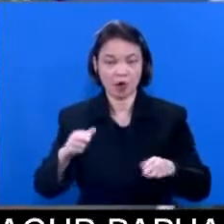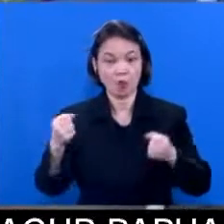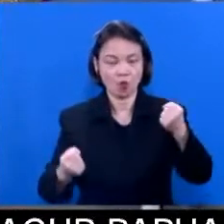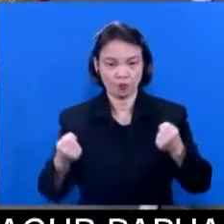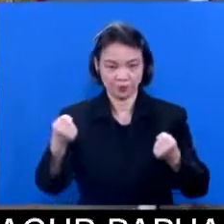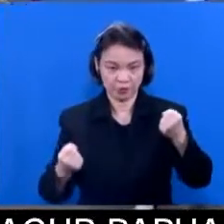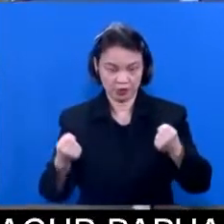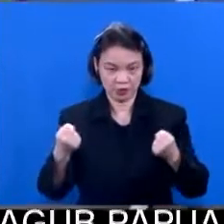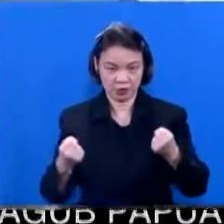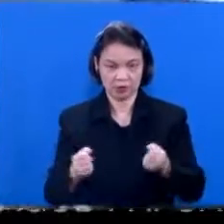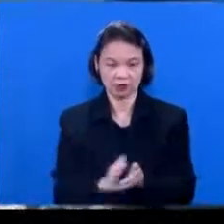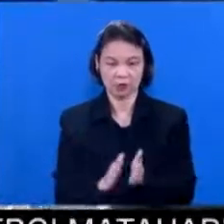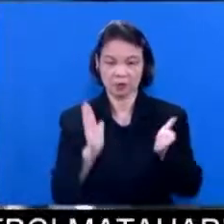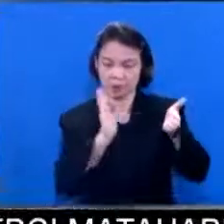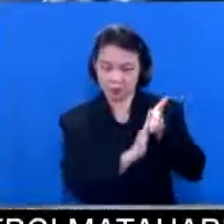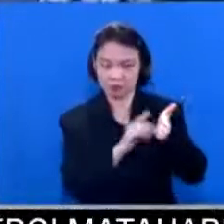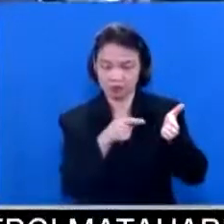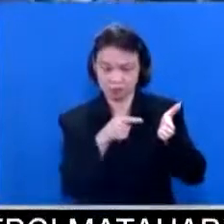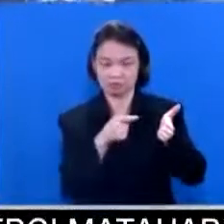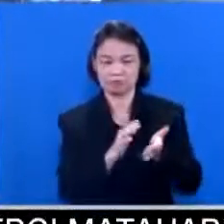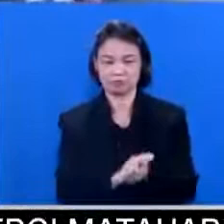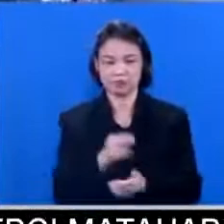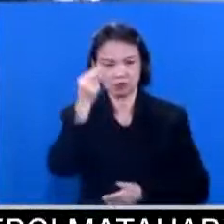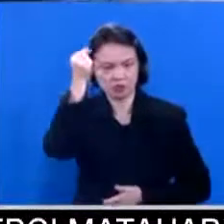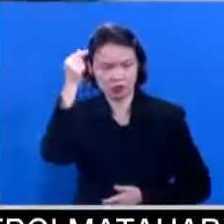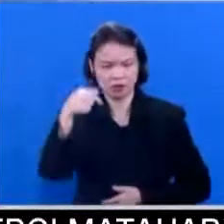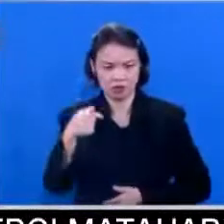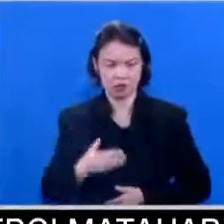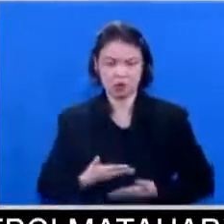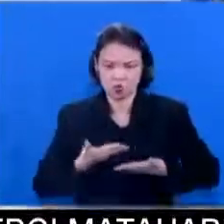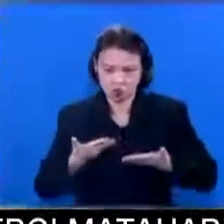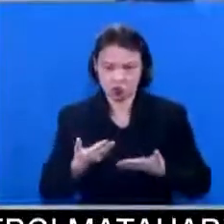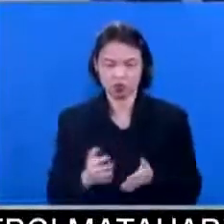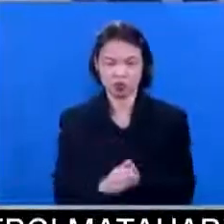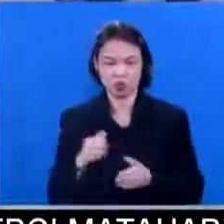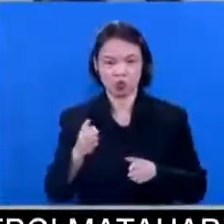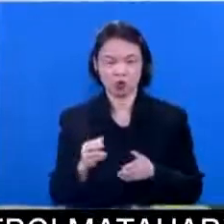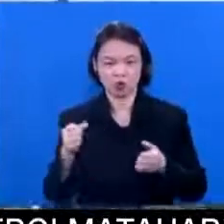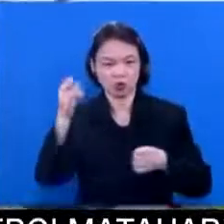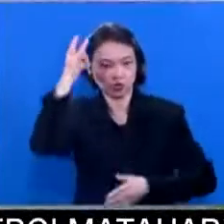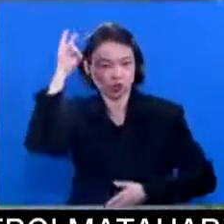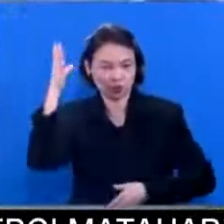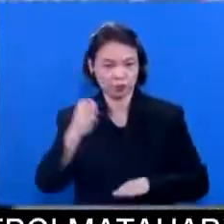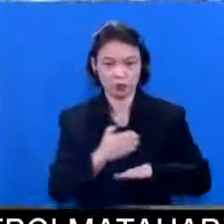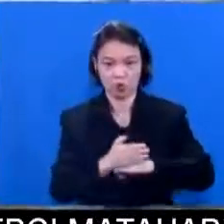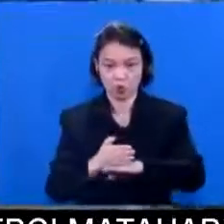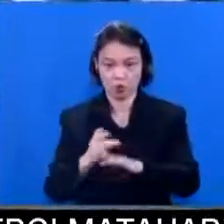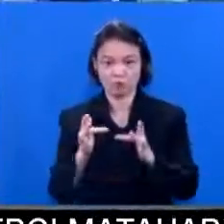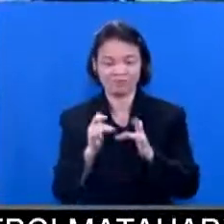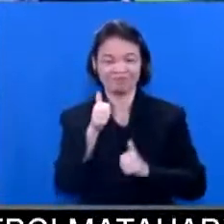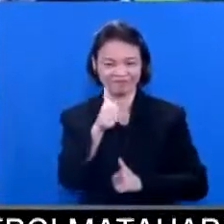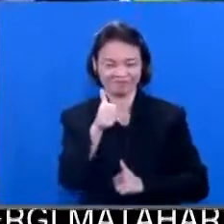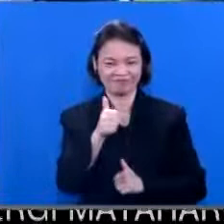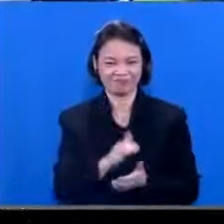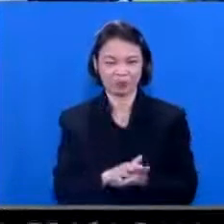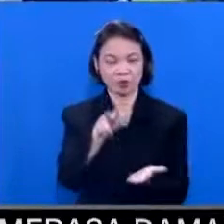dikasih stiker. Wacana ini pun disambut baik para pengendara taksi online. Penerapan kebijakan